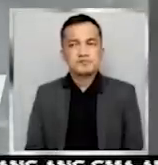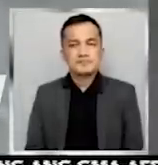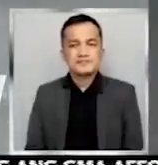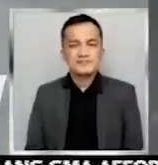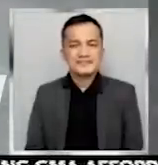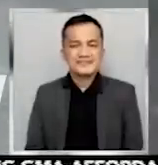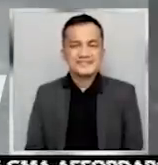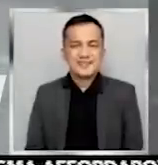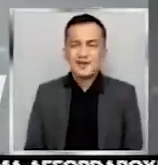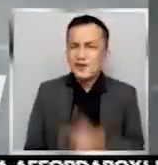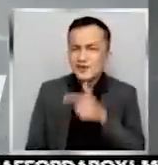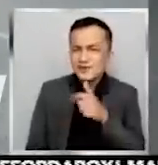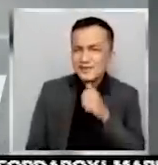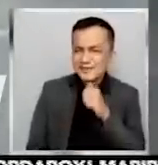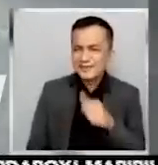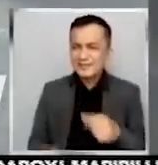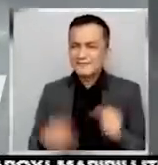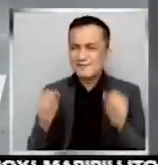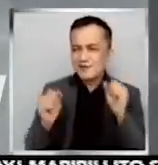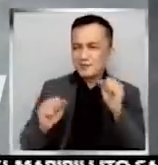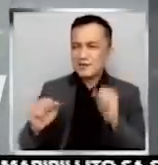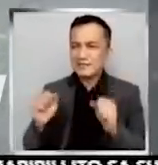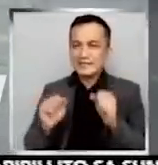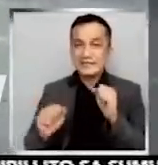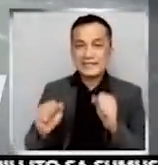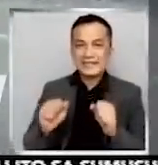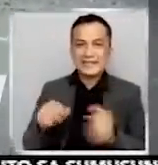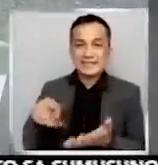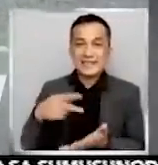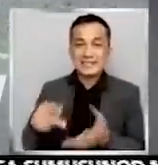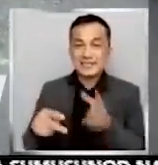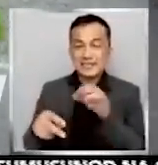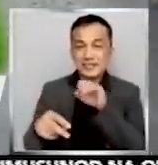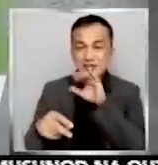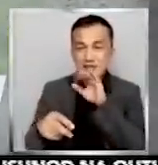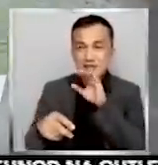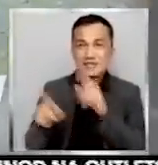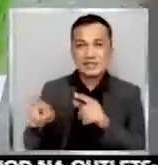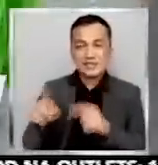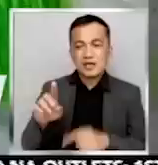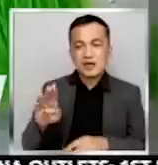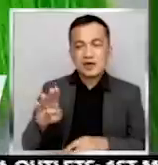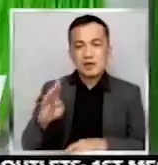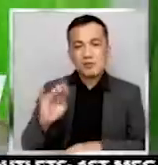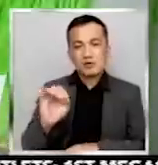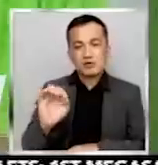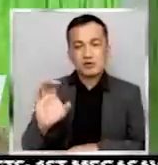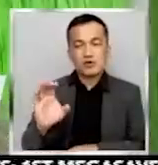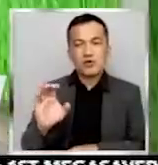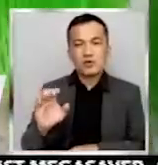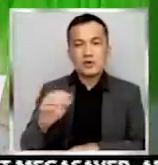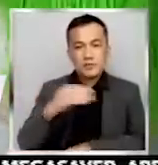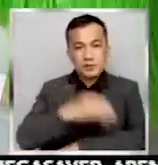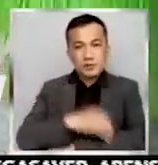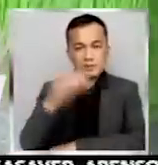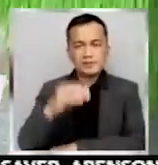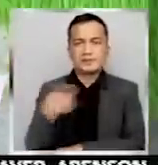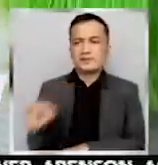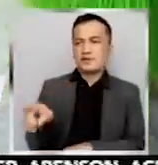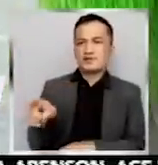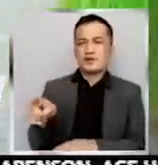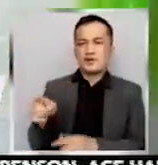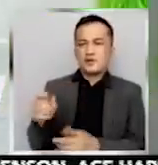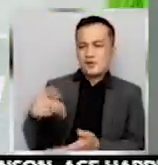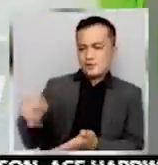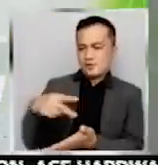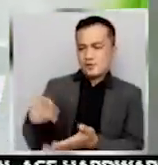Sinong hindi mapapaindak sa mga dancing lola na yan sa Bontoc Mountain Province? Ang kanilang groovy performance ipinamalas sa